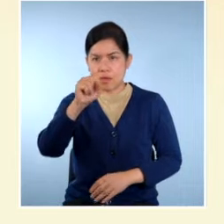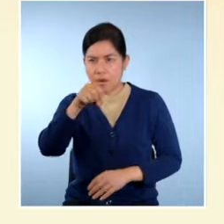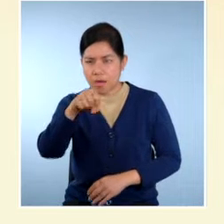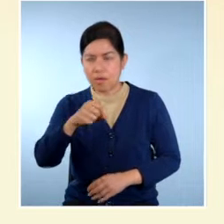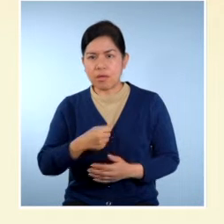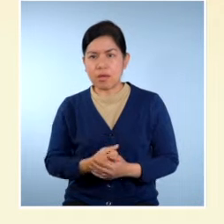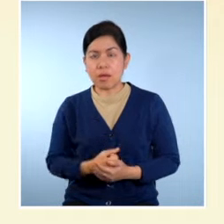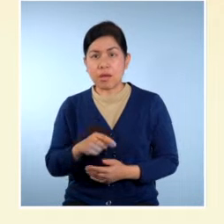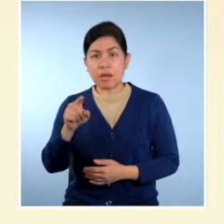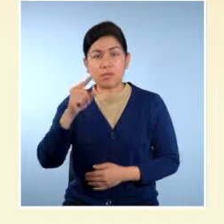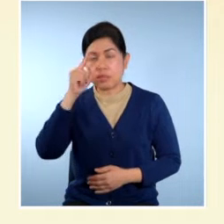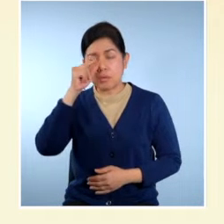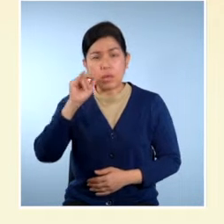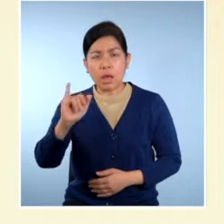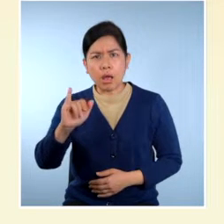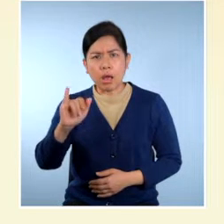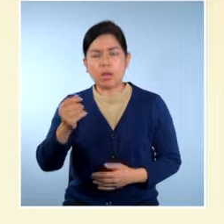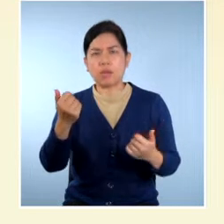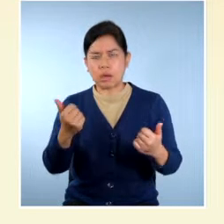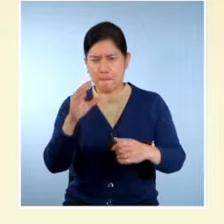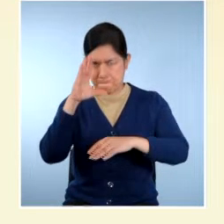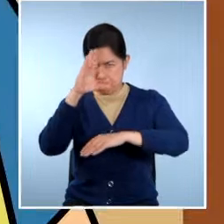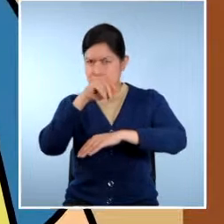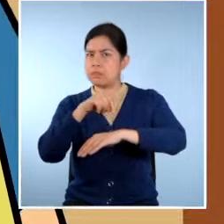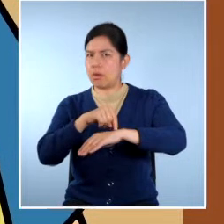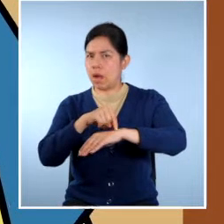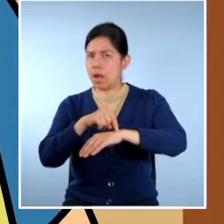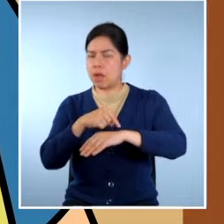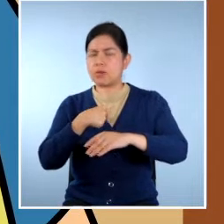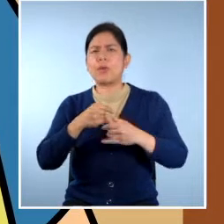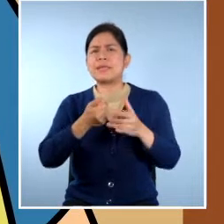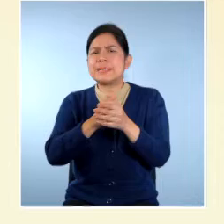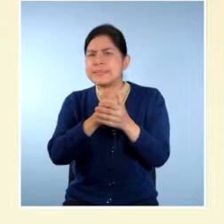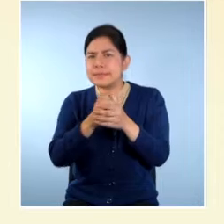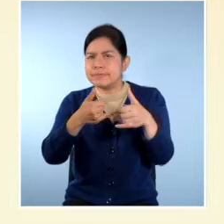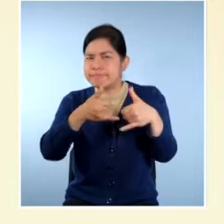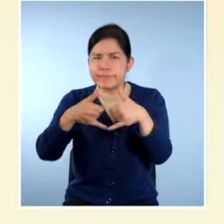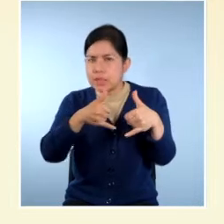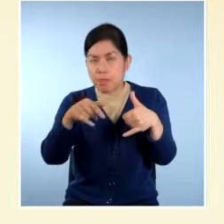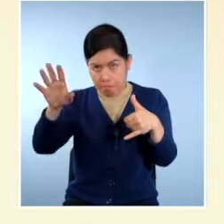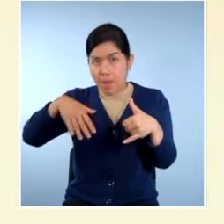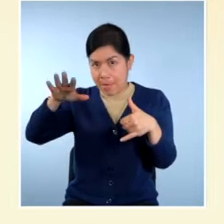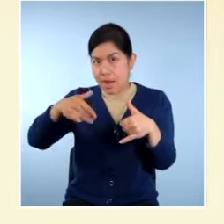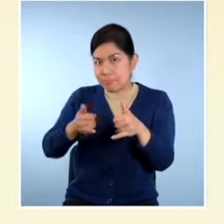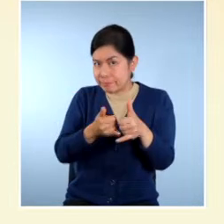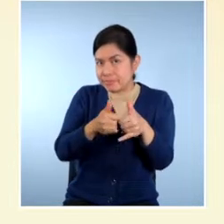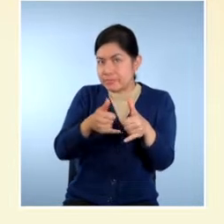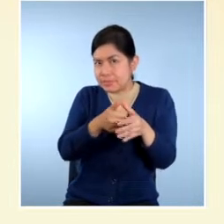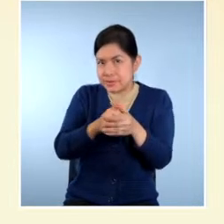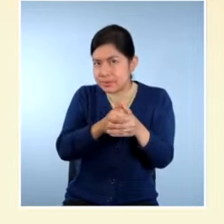ต้นน้ำ ยัไม่นอนอีกเหรอ ตอนนี้ดึกมากแลวนะเล่นเกมอยู่ มาเล่นเกมดวยกันสิ